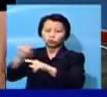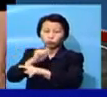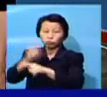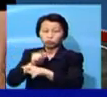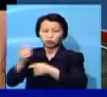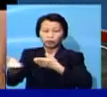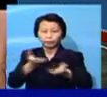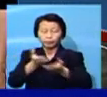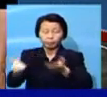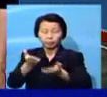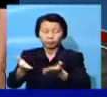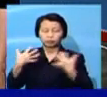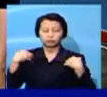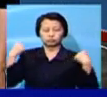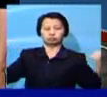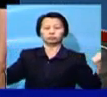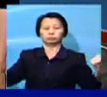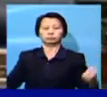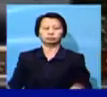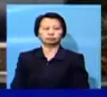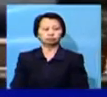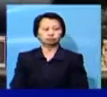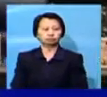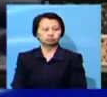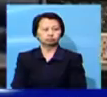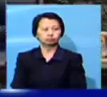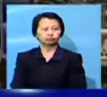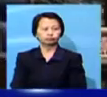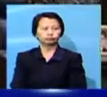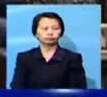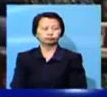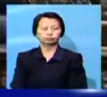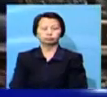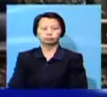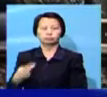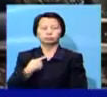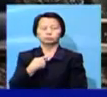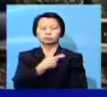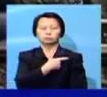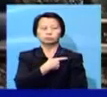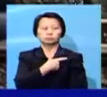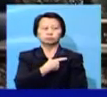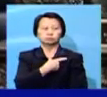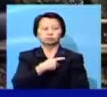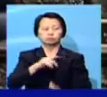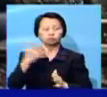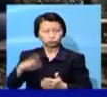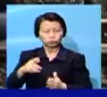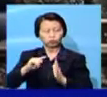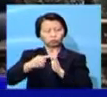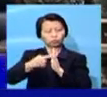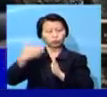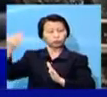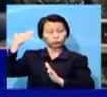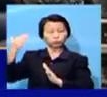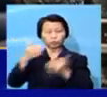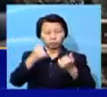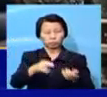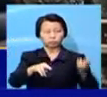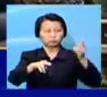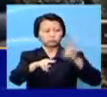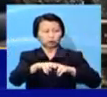perkhidmatan kesihatan kita bukan barulah kita mula dulu sekarang kita dah tambah lagi